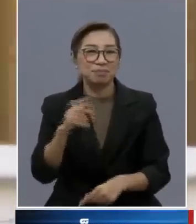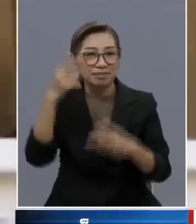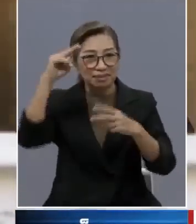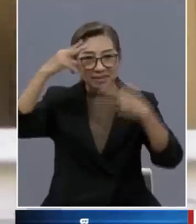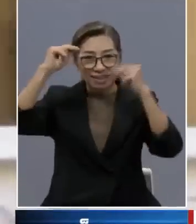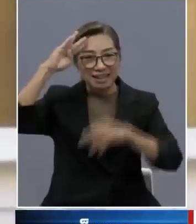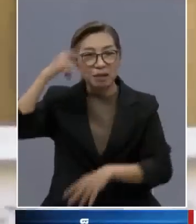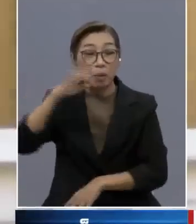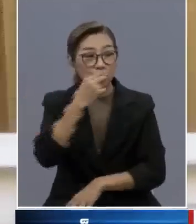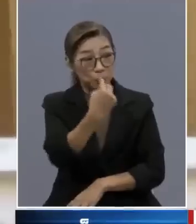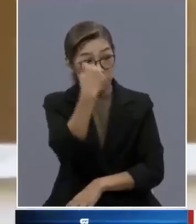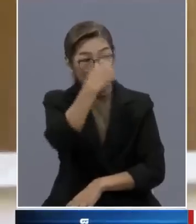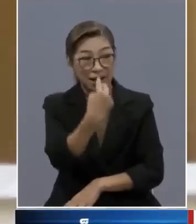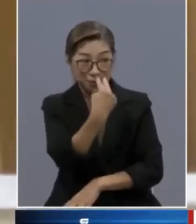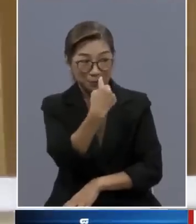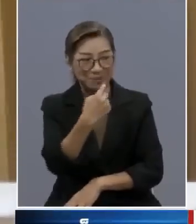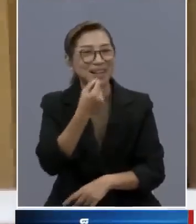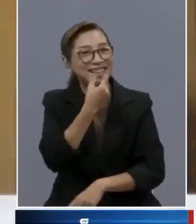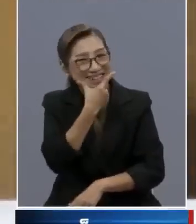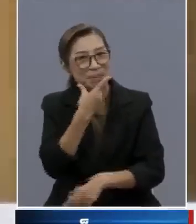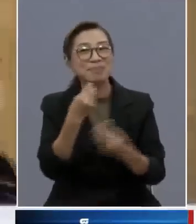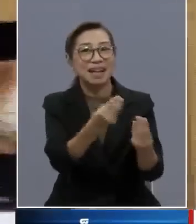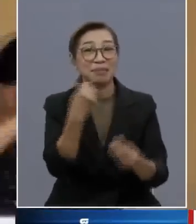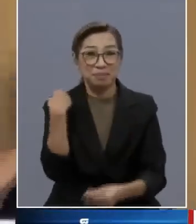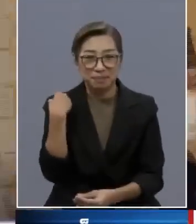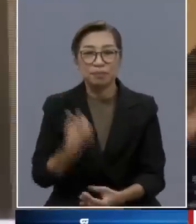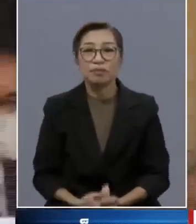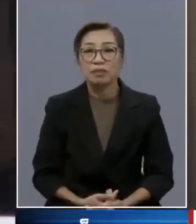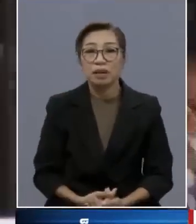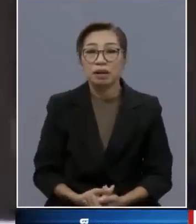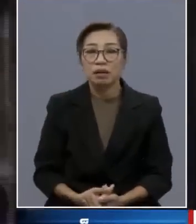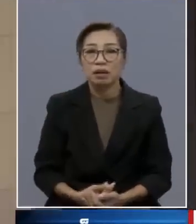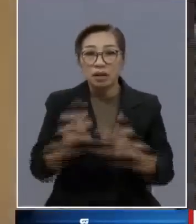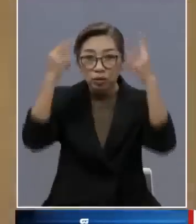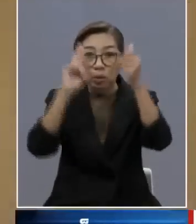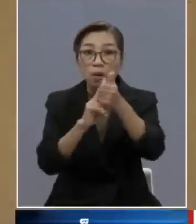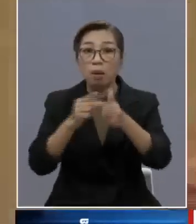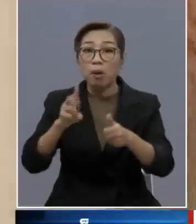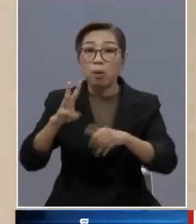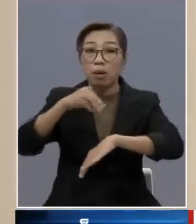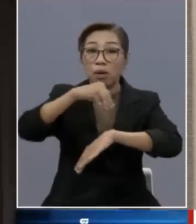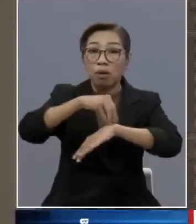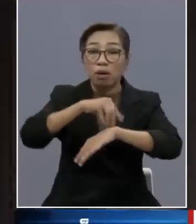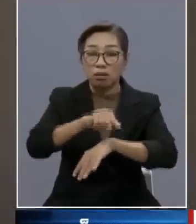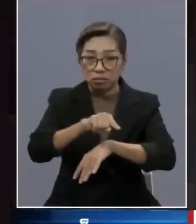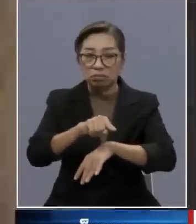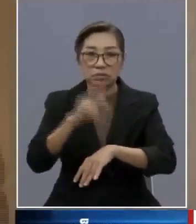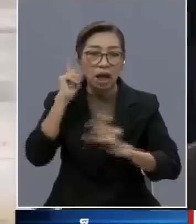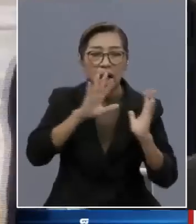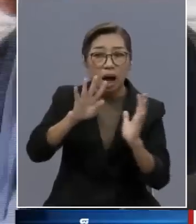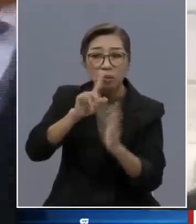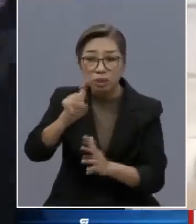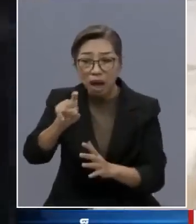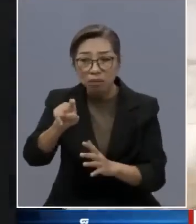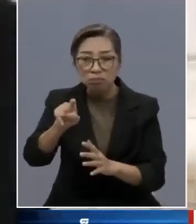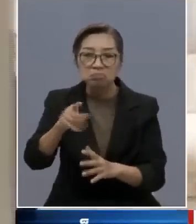แล้วก็ฉีกยิ้มให้กับสื่อมวลชนด้วยนะครับส่วนท่าทีของพลเอกประวิตรนะครับก็ยังคงปฏิเสธค